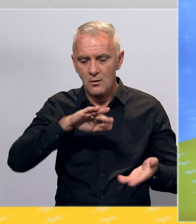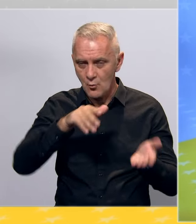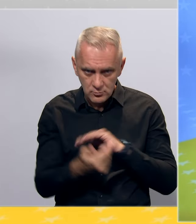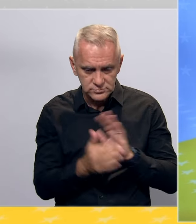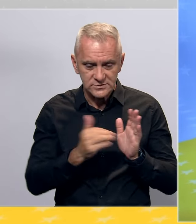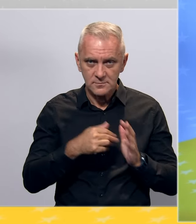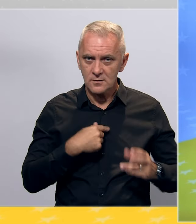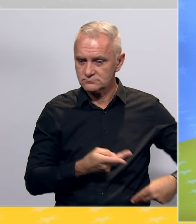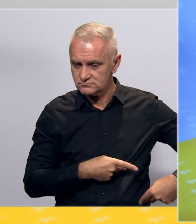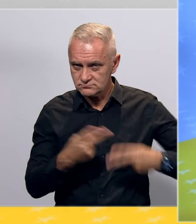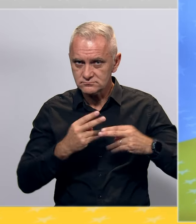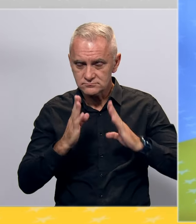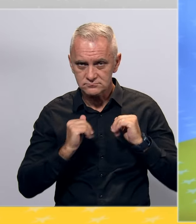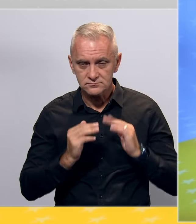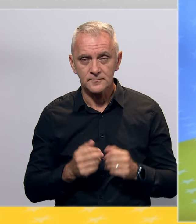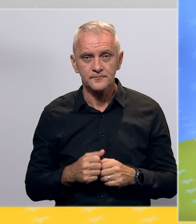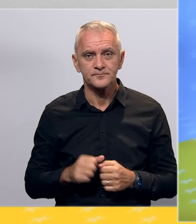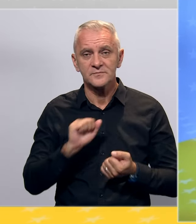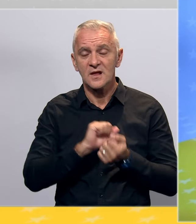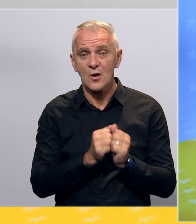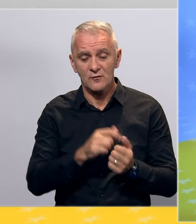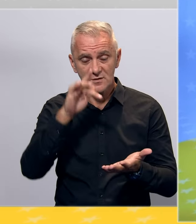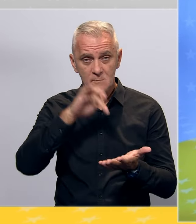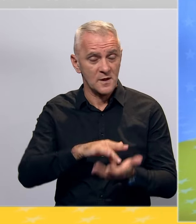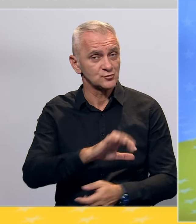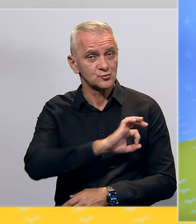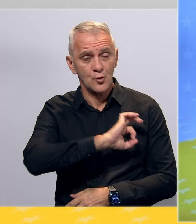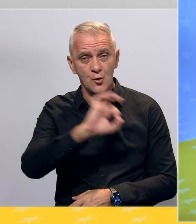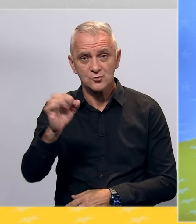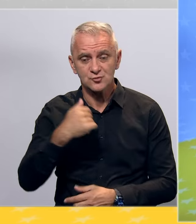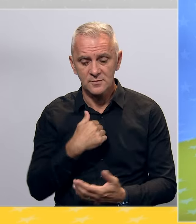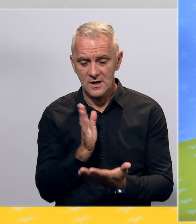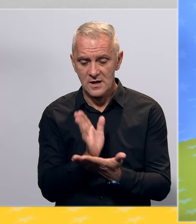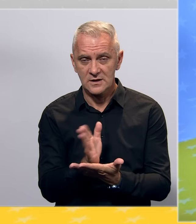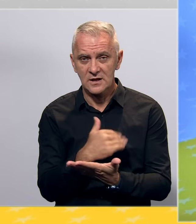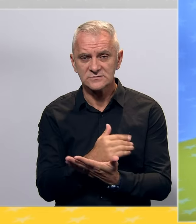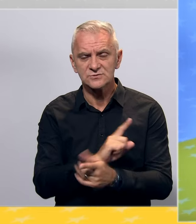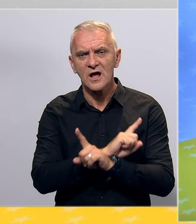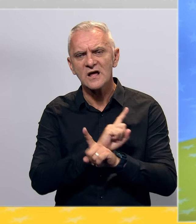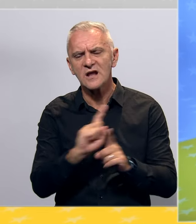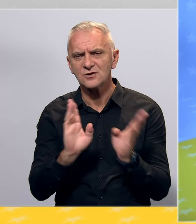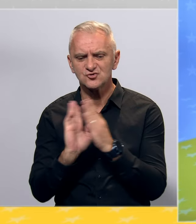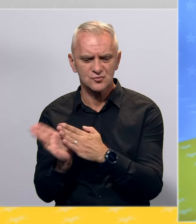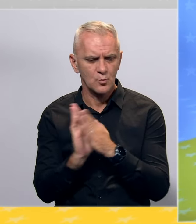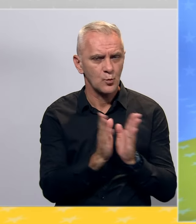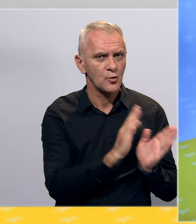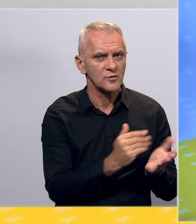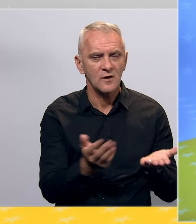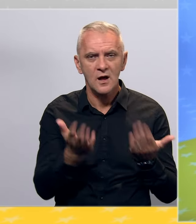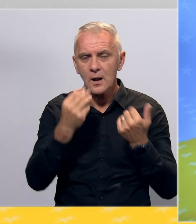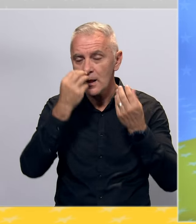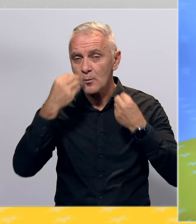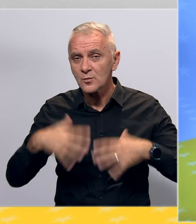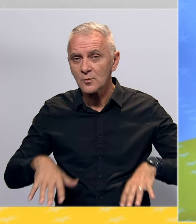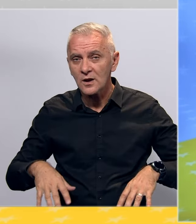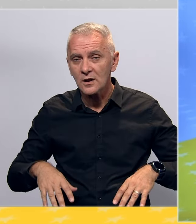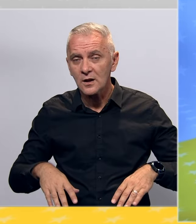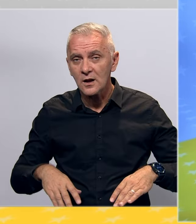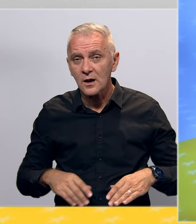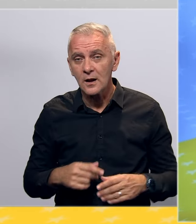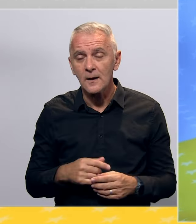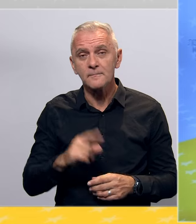domaće. Geografski položaj nam je odličan. Na raskrsnici smo različitih puteva, ali nažalost propalih. Umjesto da